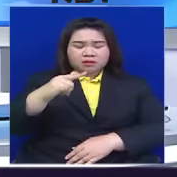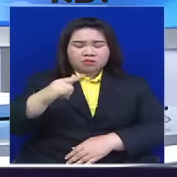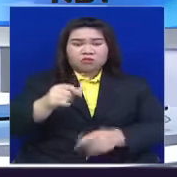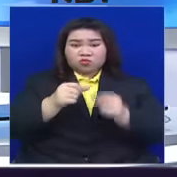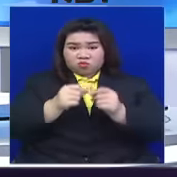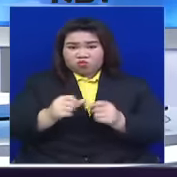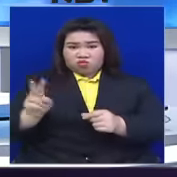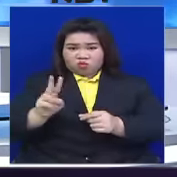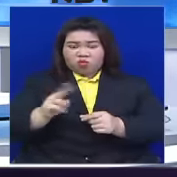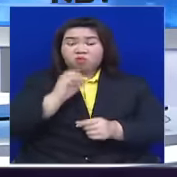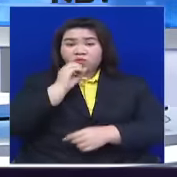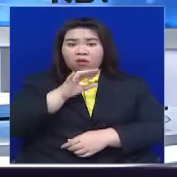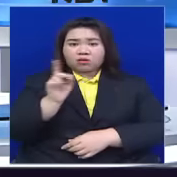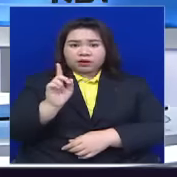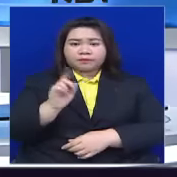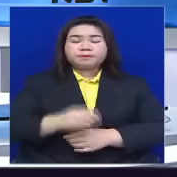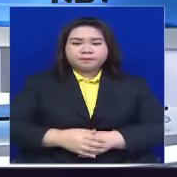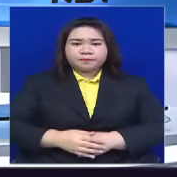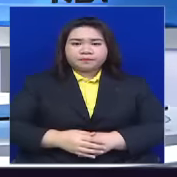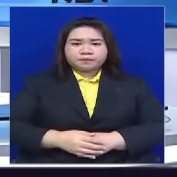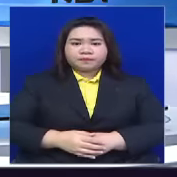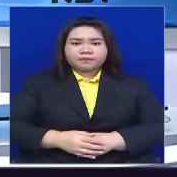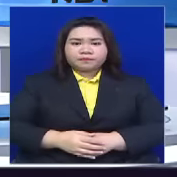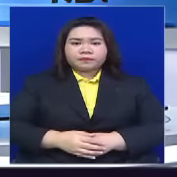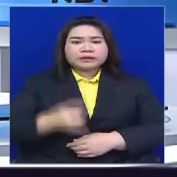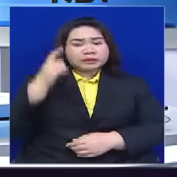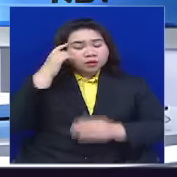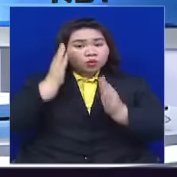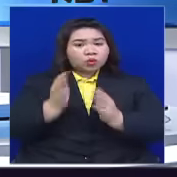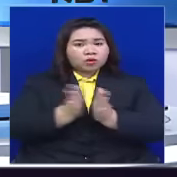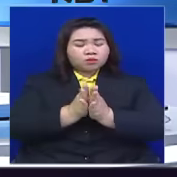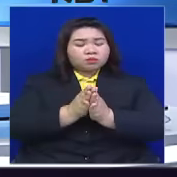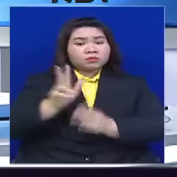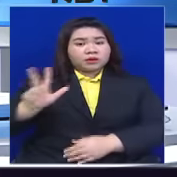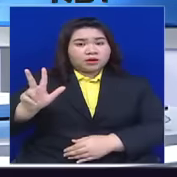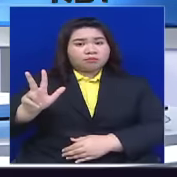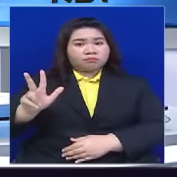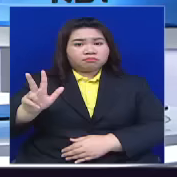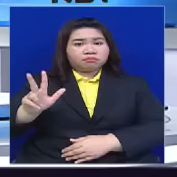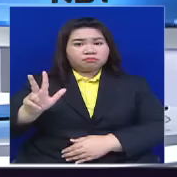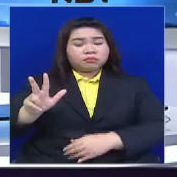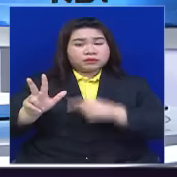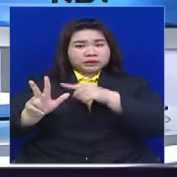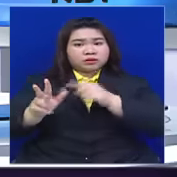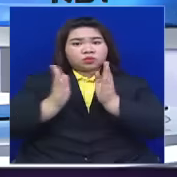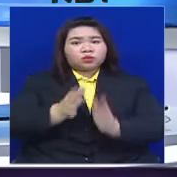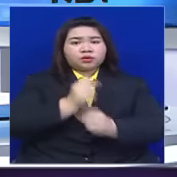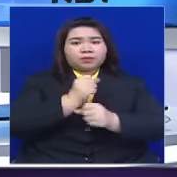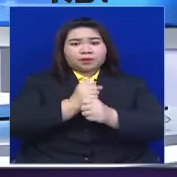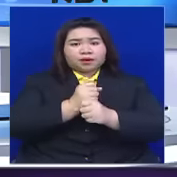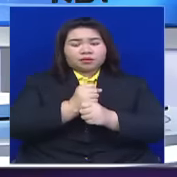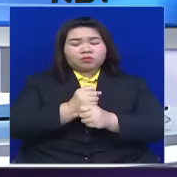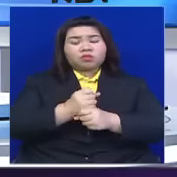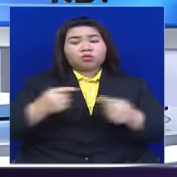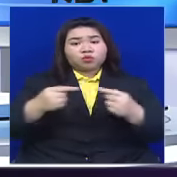ตอร์2คนอย่างที่บอกไปนะครับแล้วก็จะเป็นช่างซึ่งทั้งหมดทั้ง3คนเป็นเจ้าหน้าที่ของกองทัพอากาศนะ